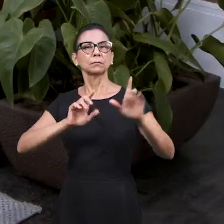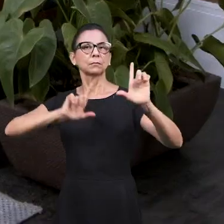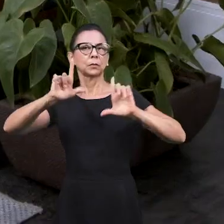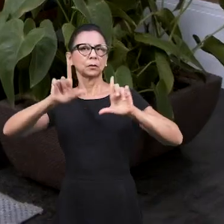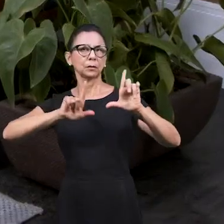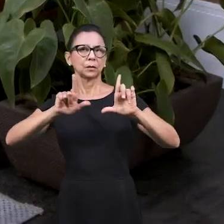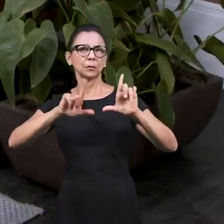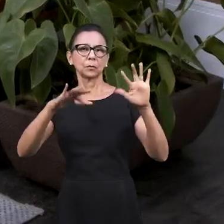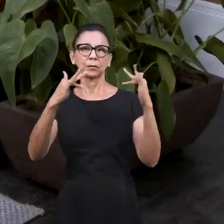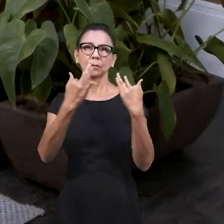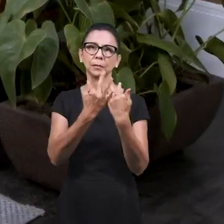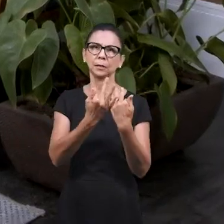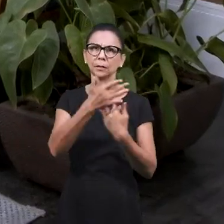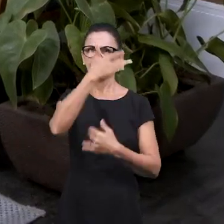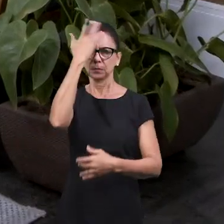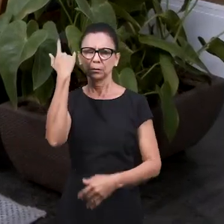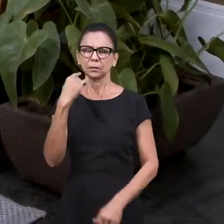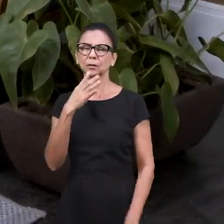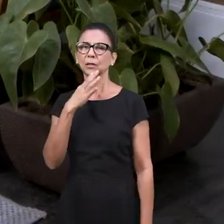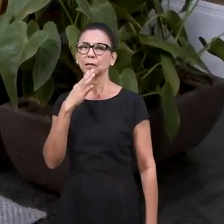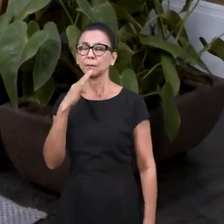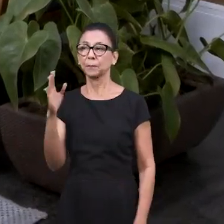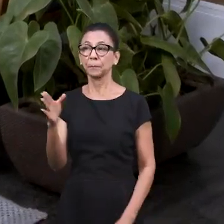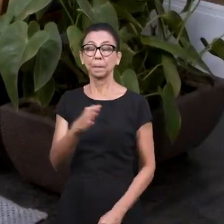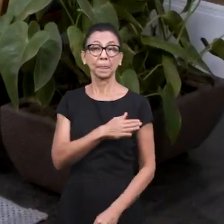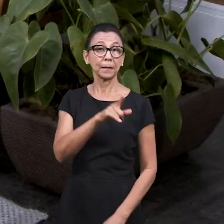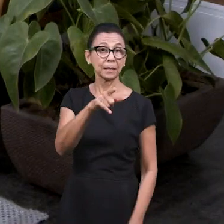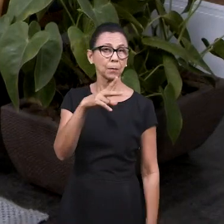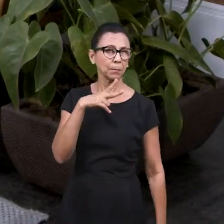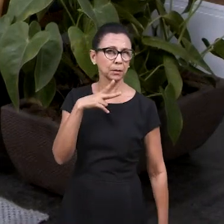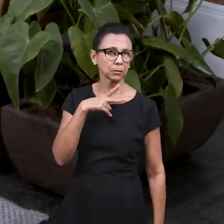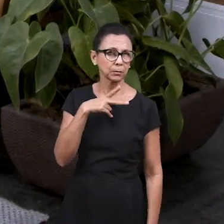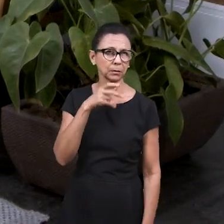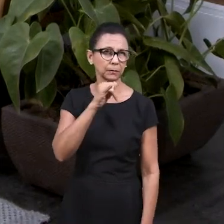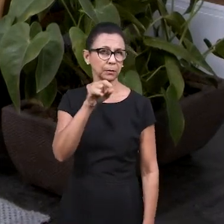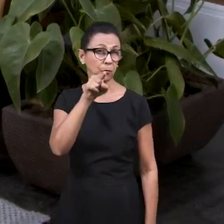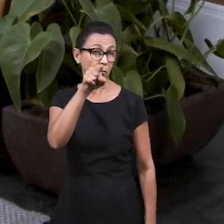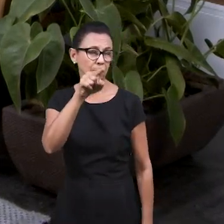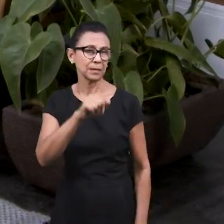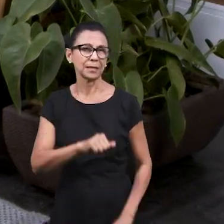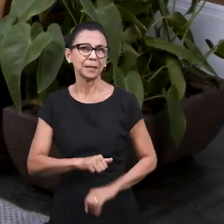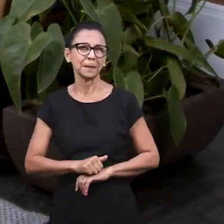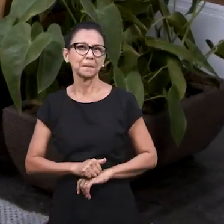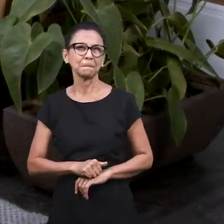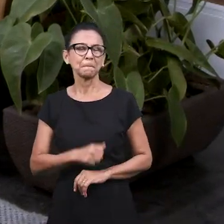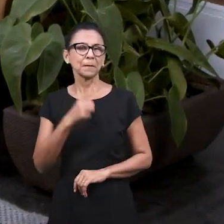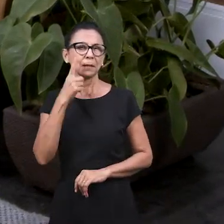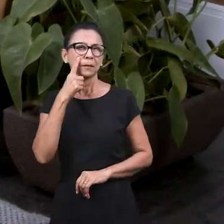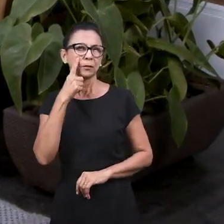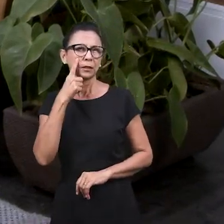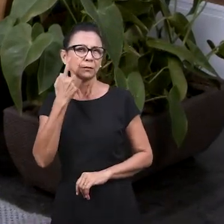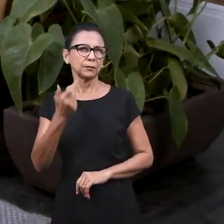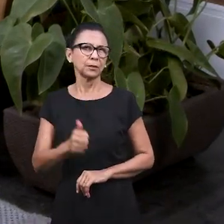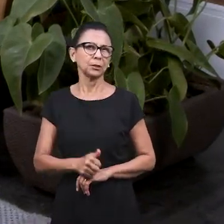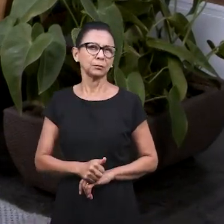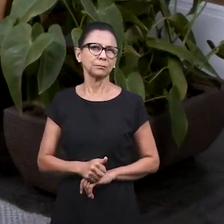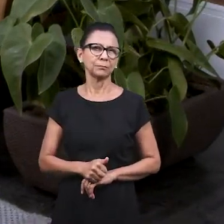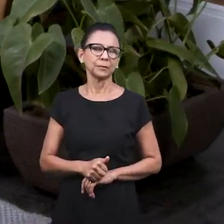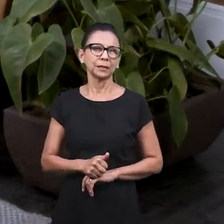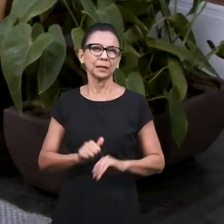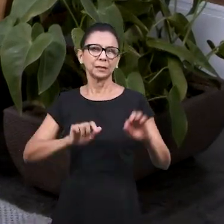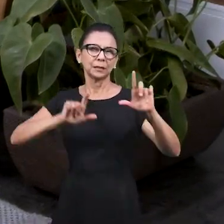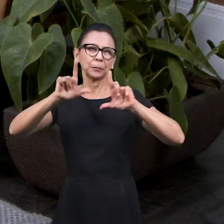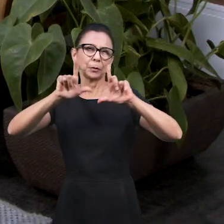liker et partager la programmation. Mais je m'adresse à vous maintenant qui avez entendu cette programmation.